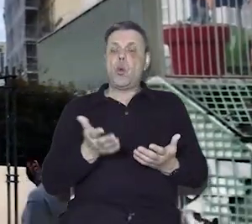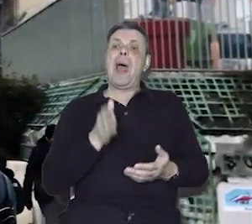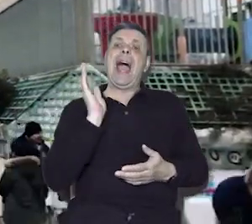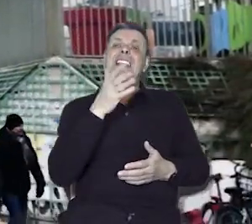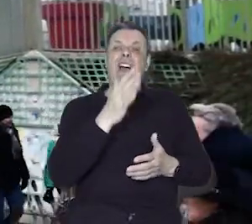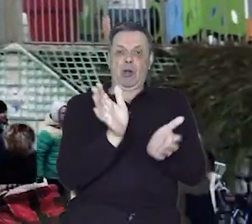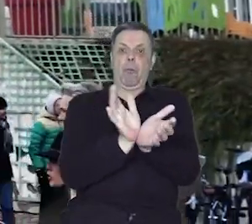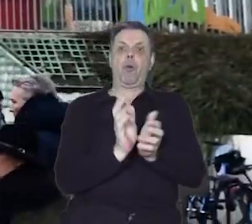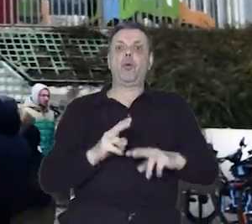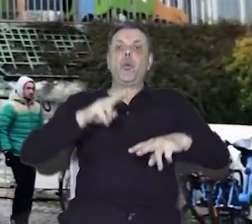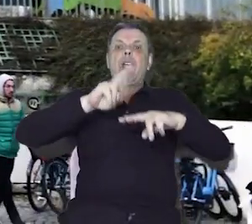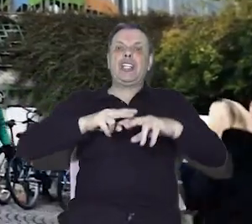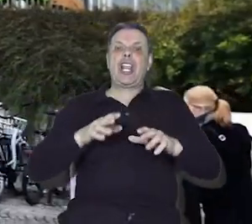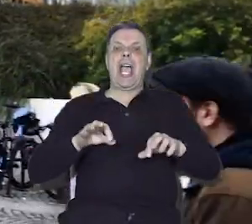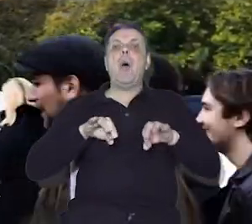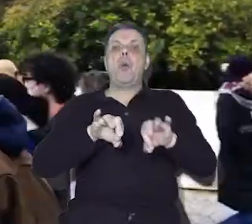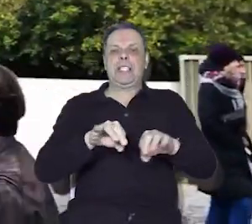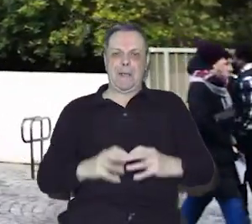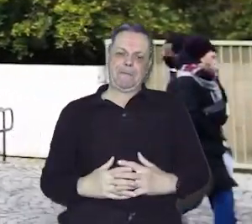svakom kutu križanja ulica.